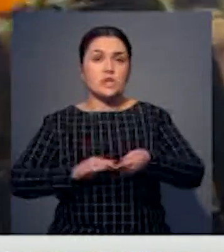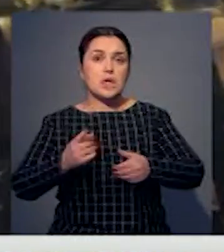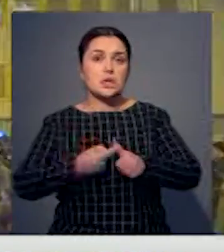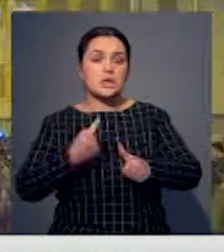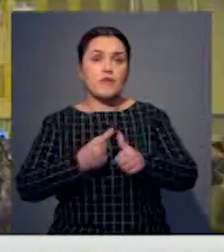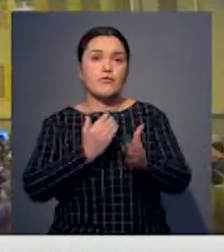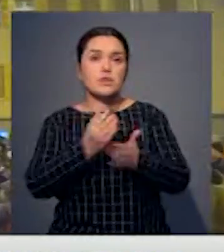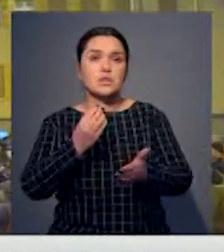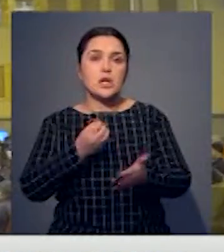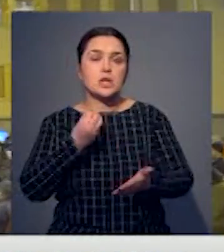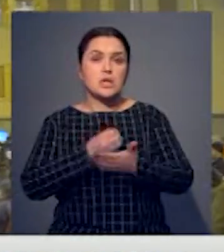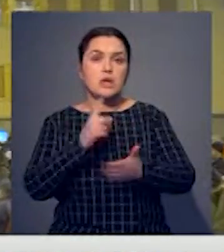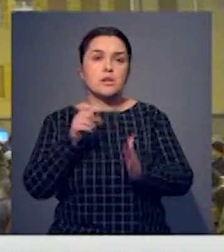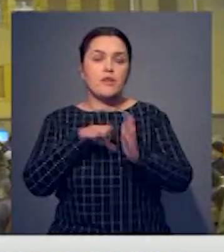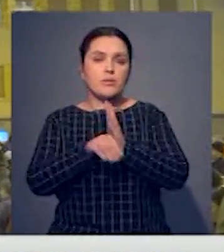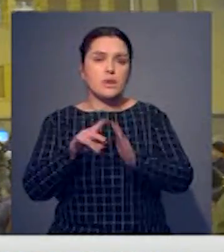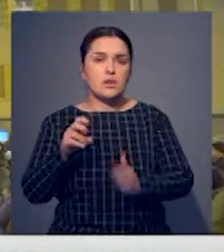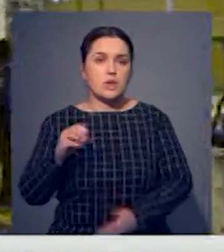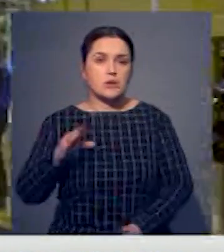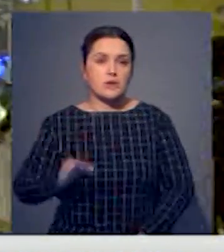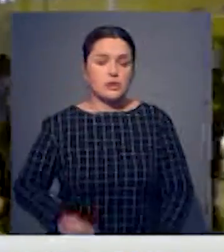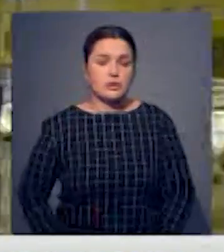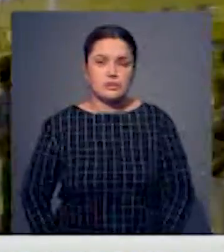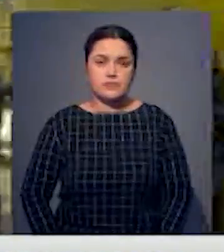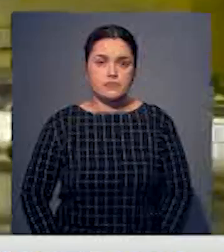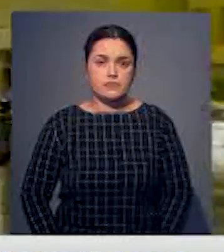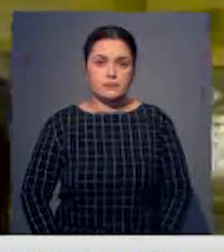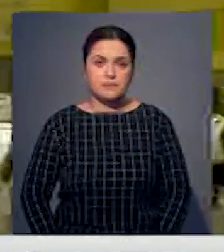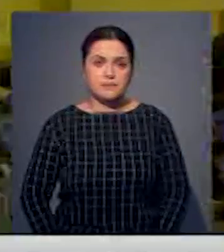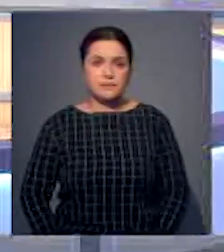названия – слишком высокая цена за вступление в НАТО.